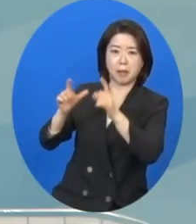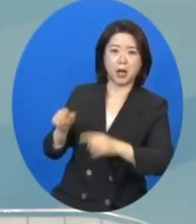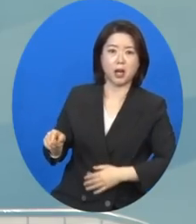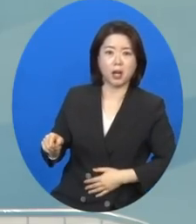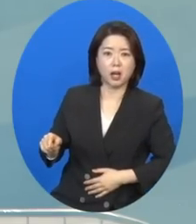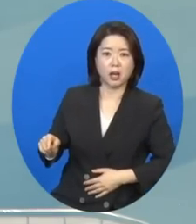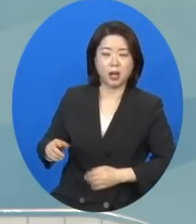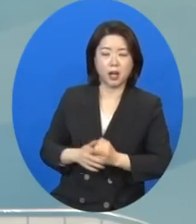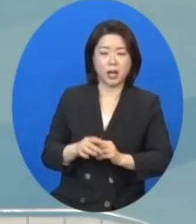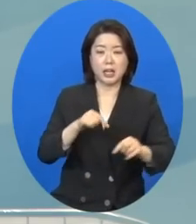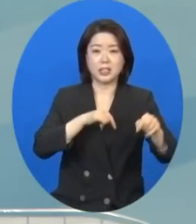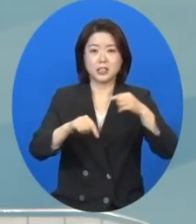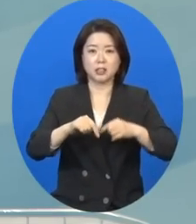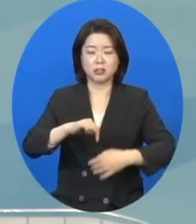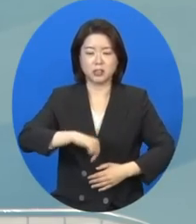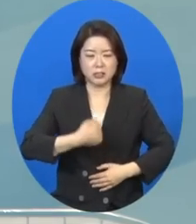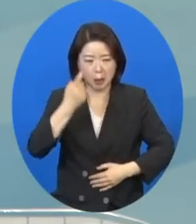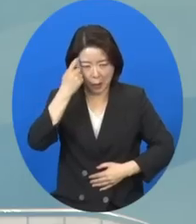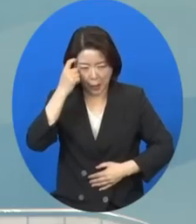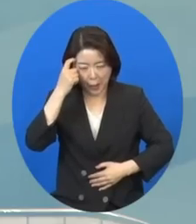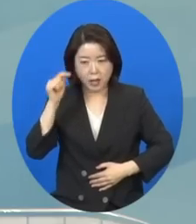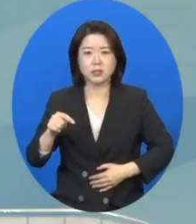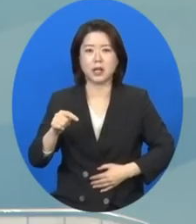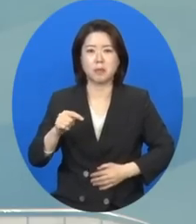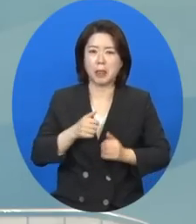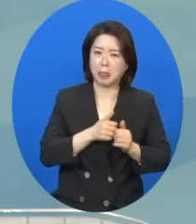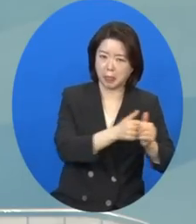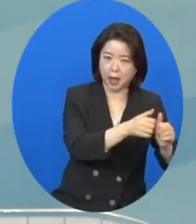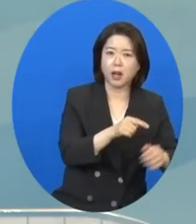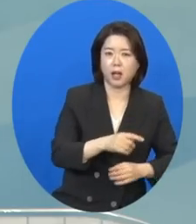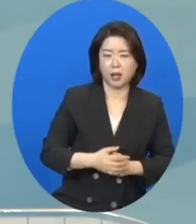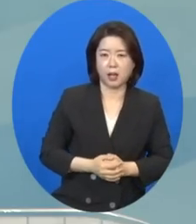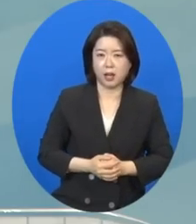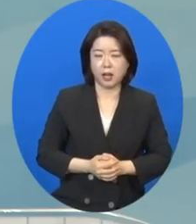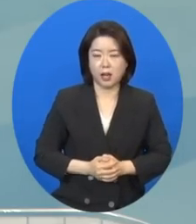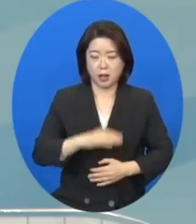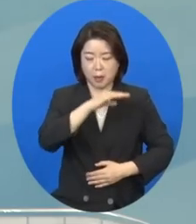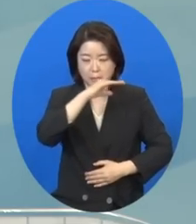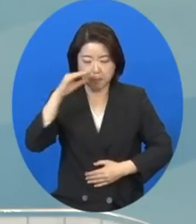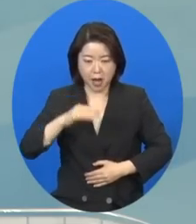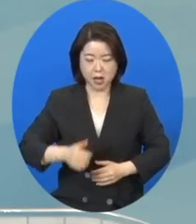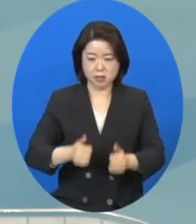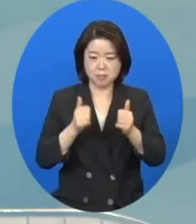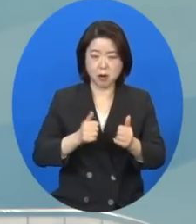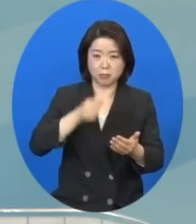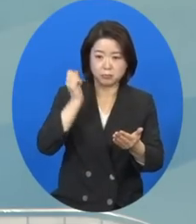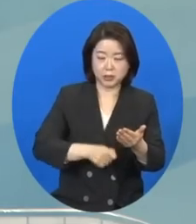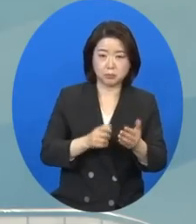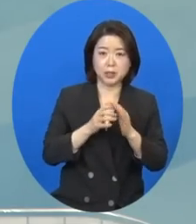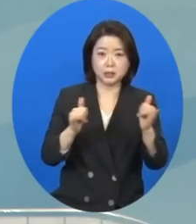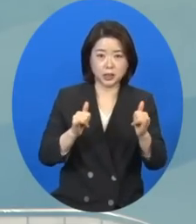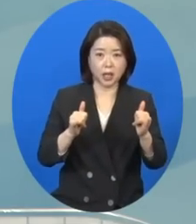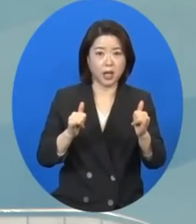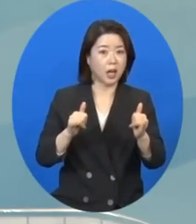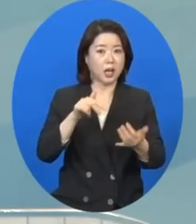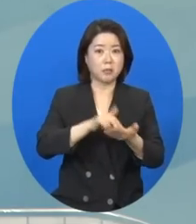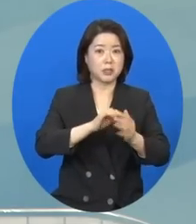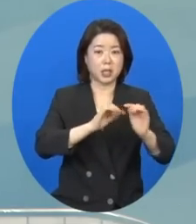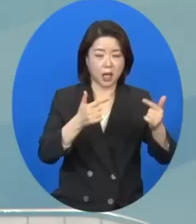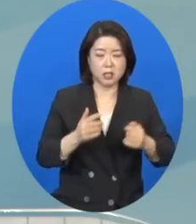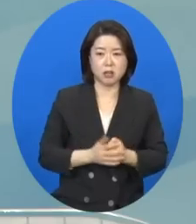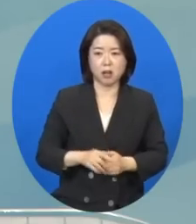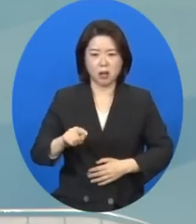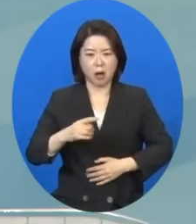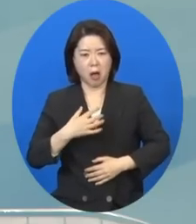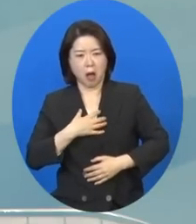자신의 몸을 맡긴 것입니다 그는 올바른 법 집행자의 자리에서는 모험 굉장한 모험입니다 대단한 용기가